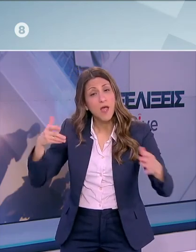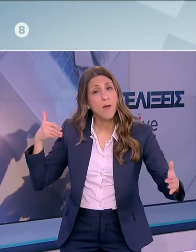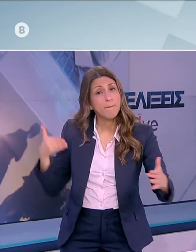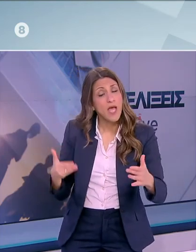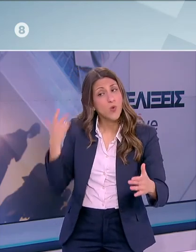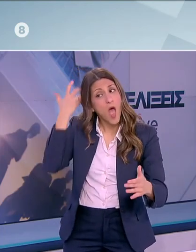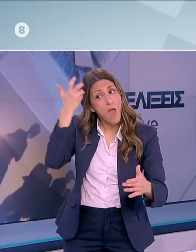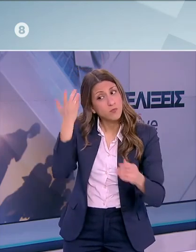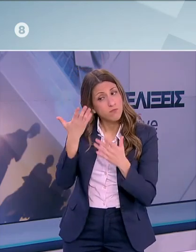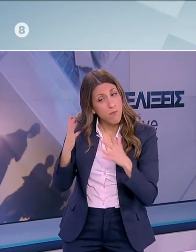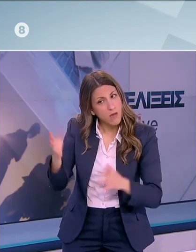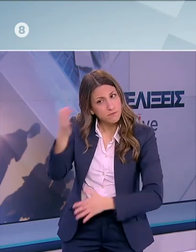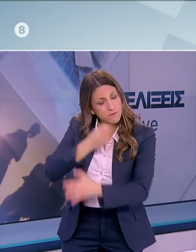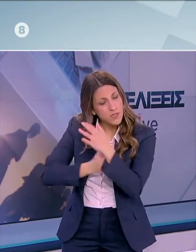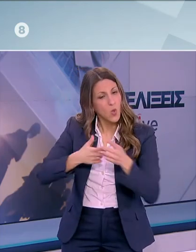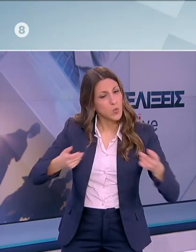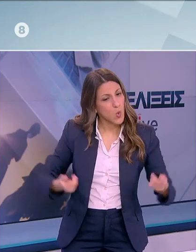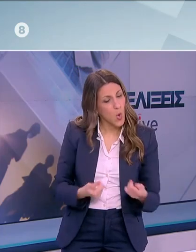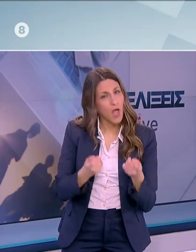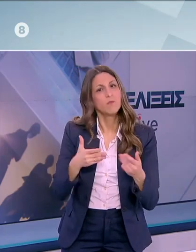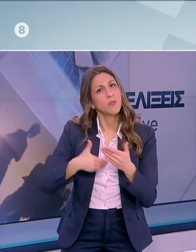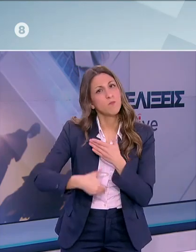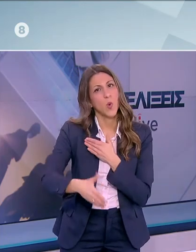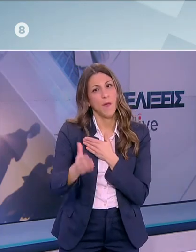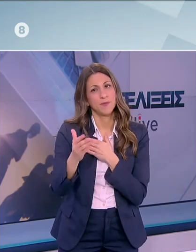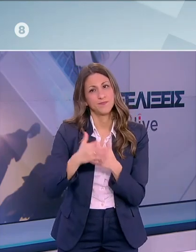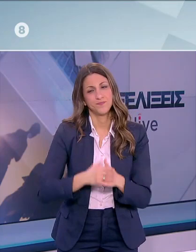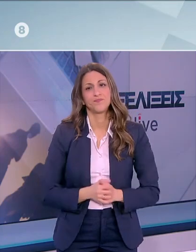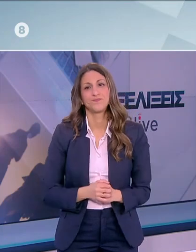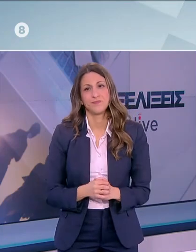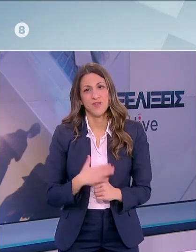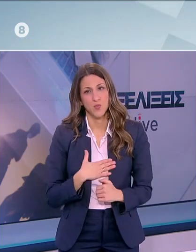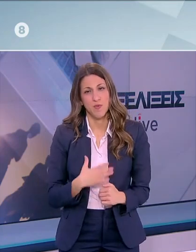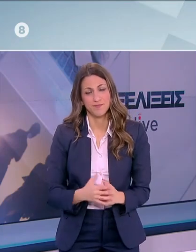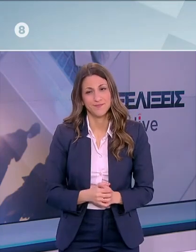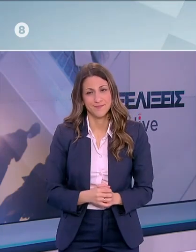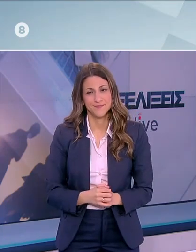σήμερα και να προχωράμε με αισιοδοξία και όραμα. Σας ευχαριστούμε πολύ.